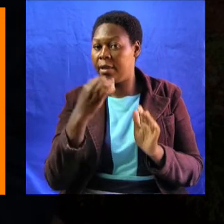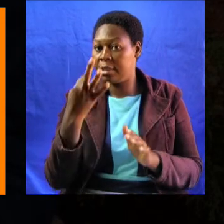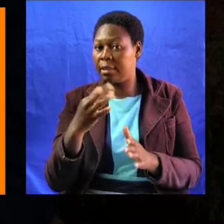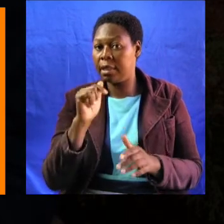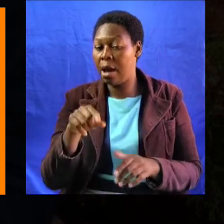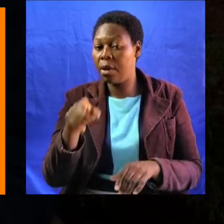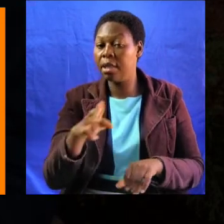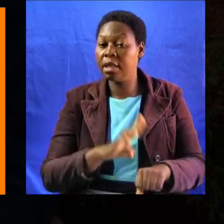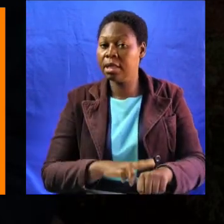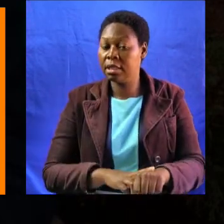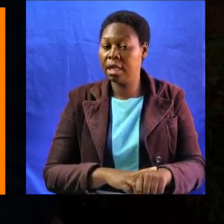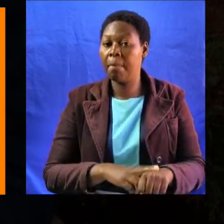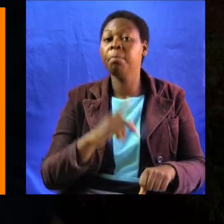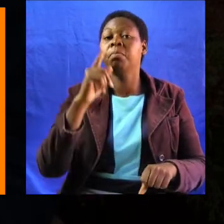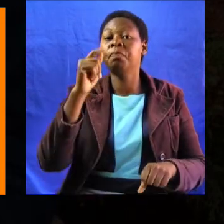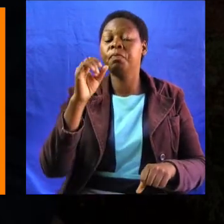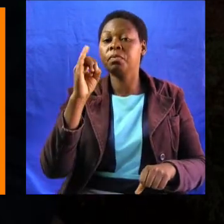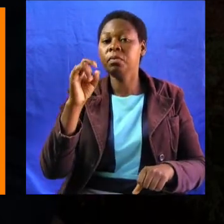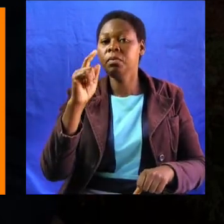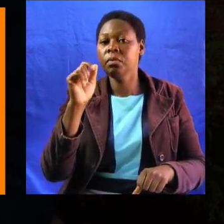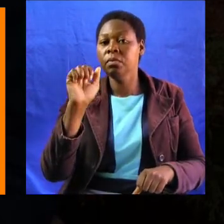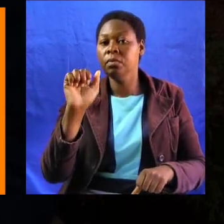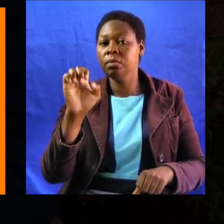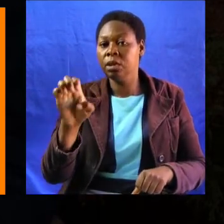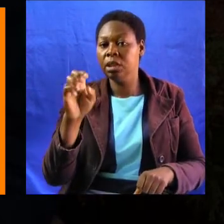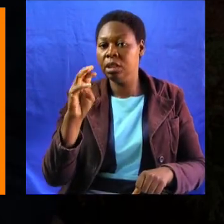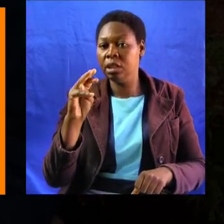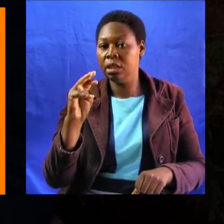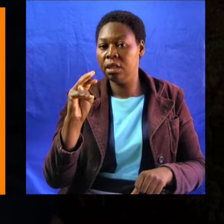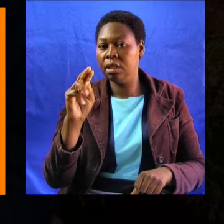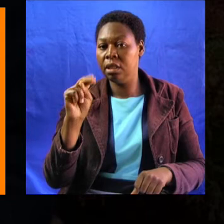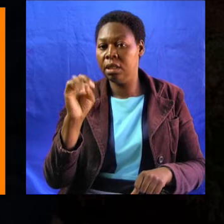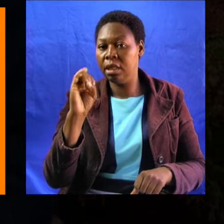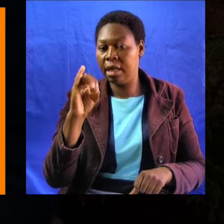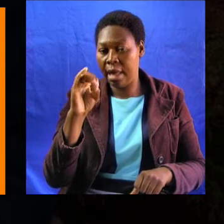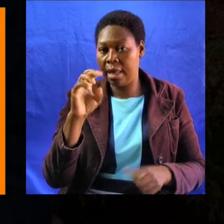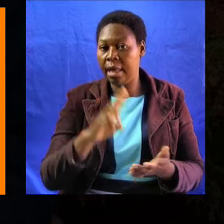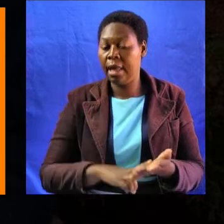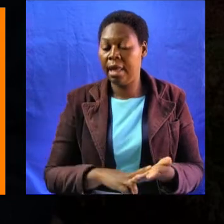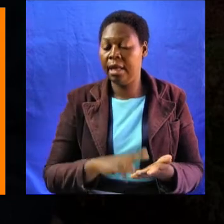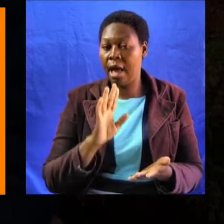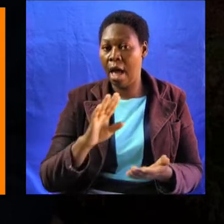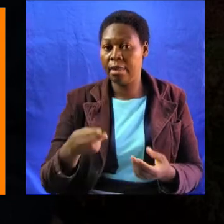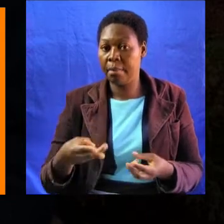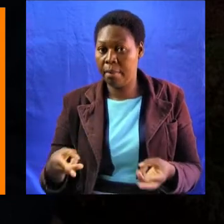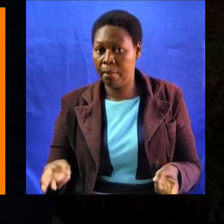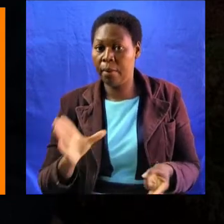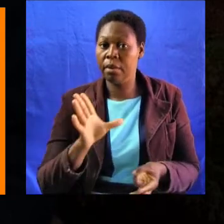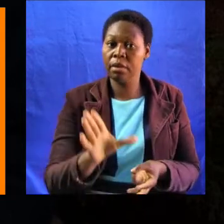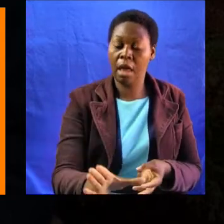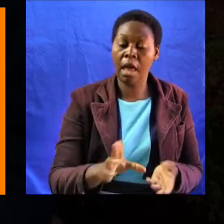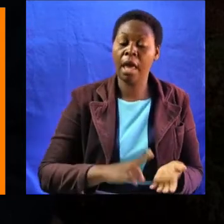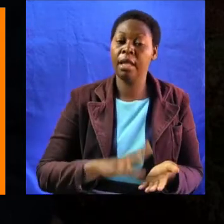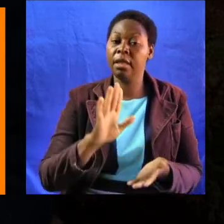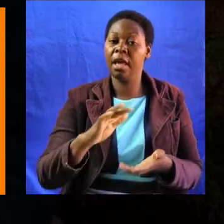iyo Tatenai mubati wenyika mhiri kworwizi na Shetari Bozenai